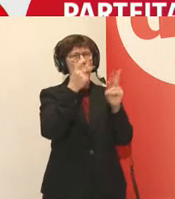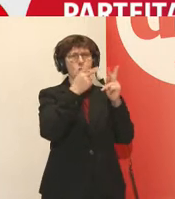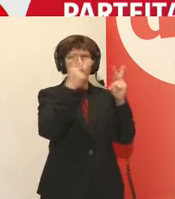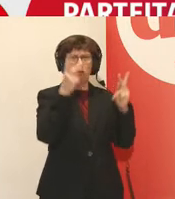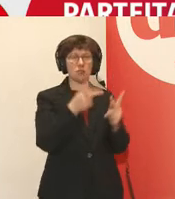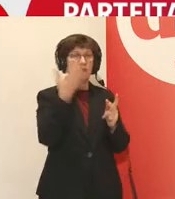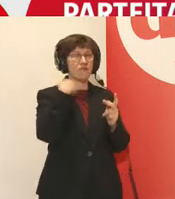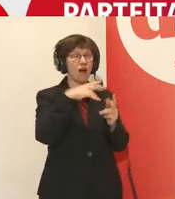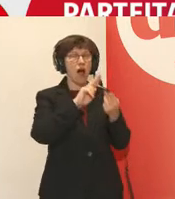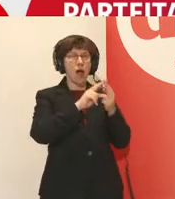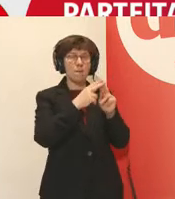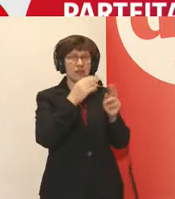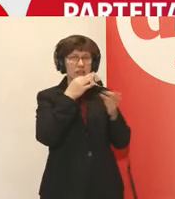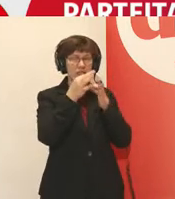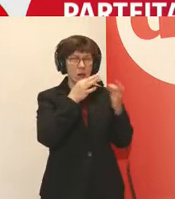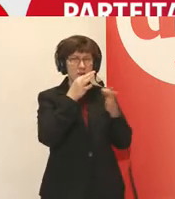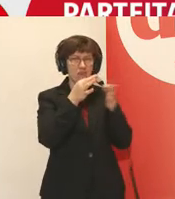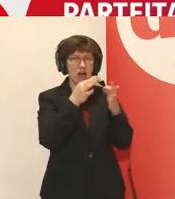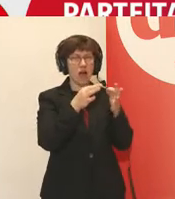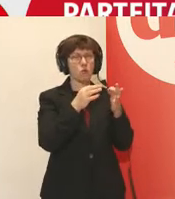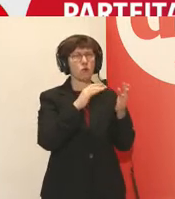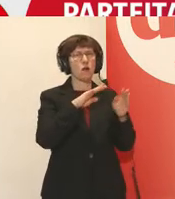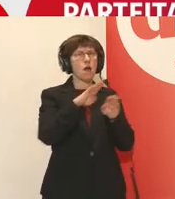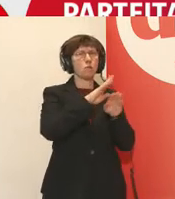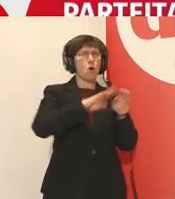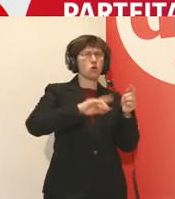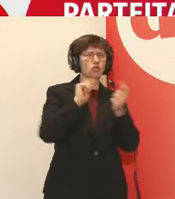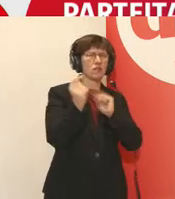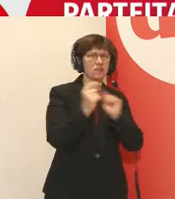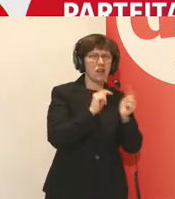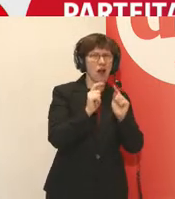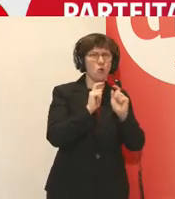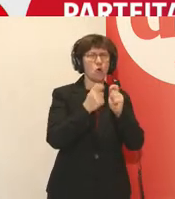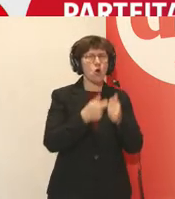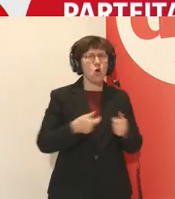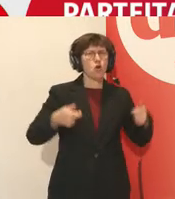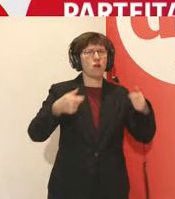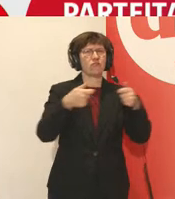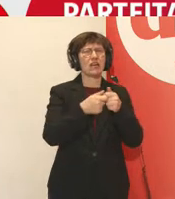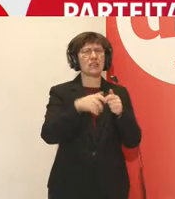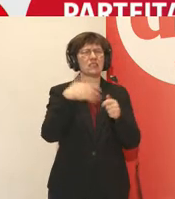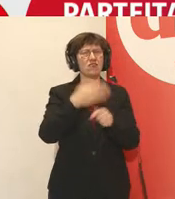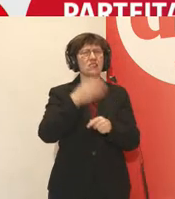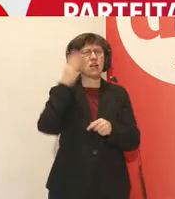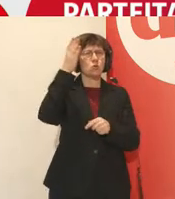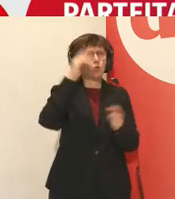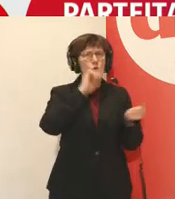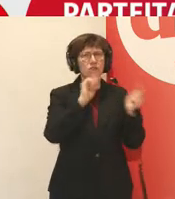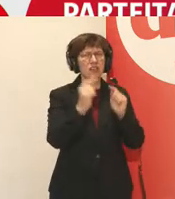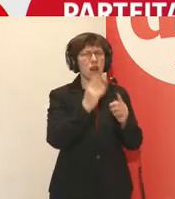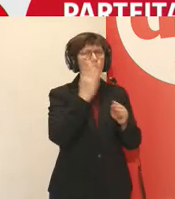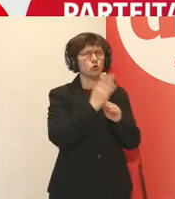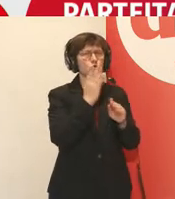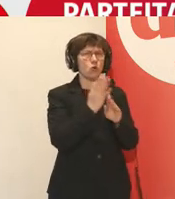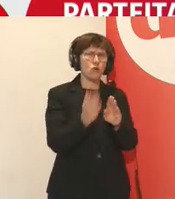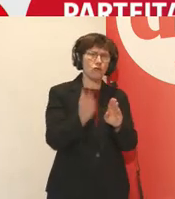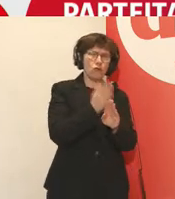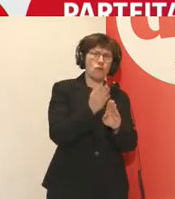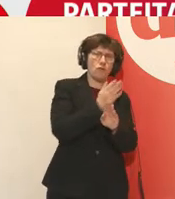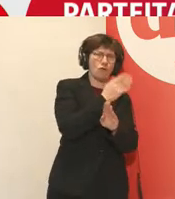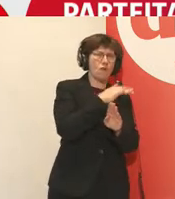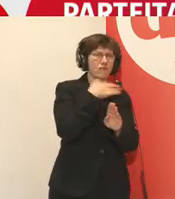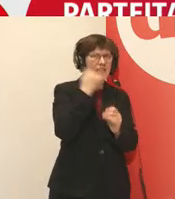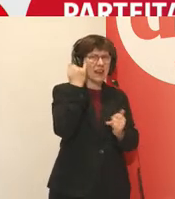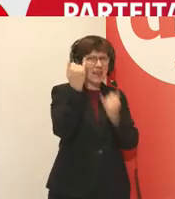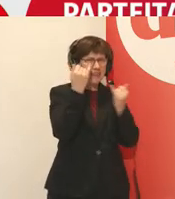mitgliederbefragung branchen dialoge konferenzen und auch einen zukunftsdialog das heißt das ist alles schon vorab passiert da sind schon